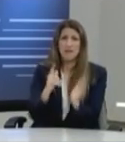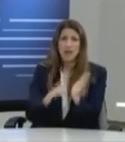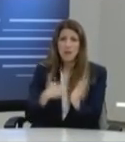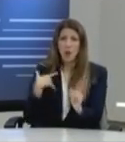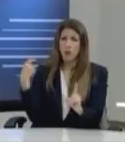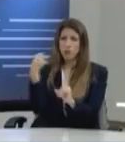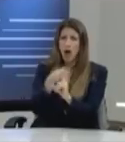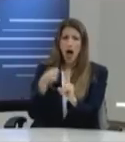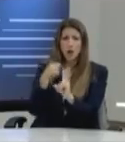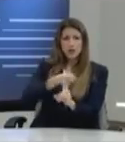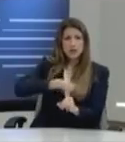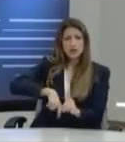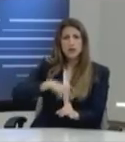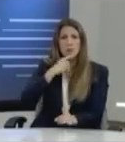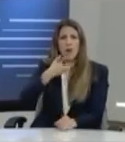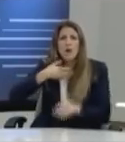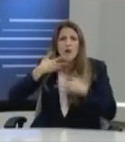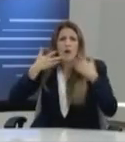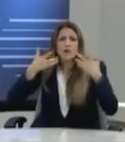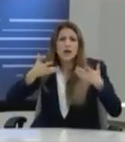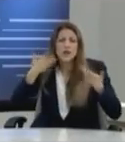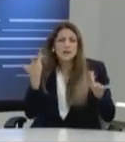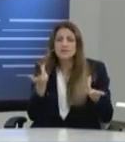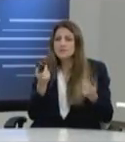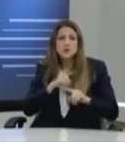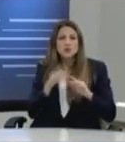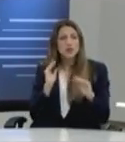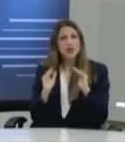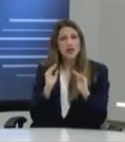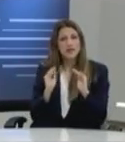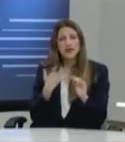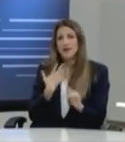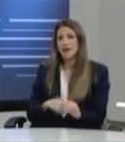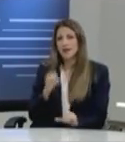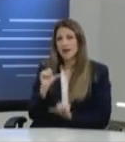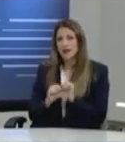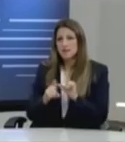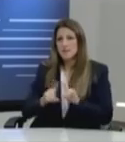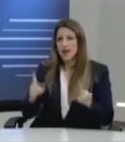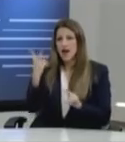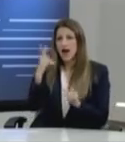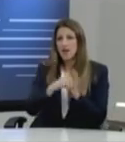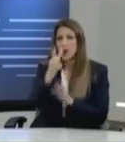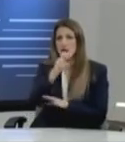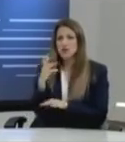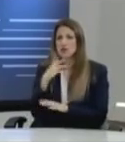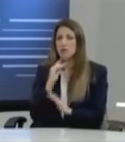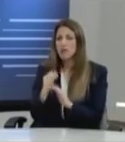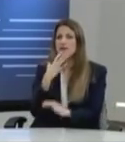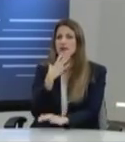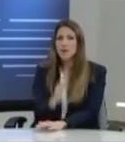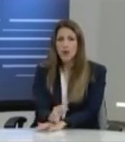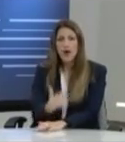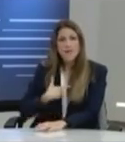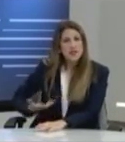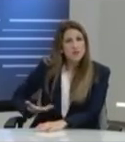είμαστε οι αγωνιστές του περιβάλλοντος? Ποιον προστατεύετε? Ποιον προστατεύετε πραγματικά με το να μην αλλάξετε το 24 στην κατεύθυνση